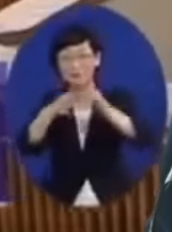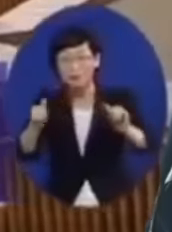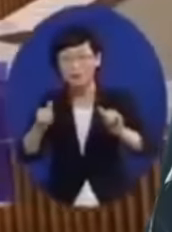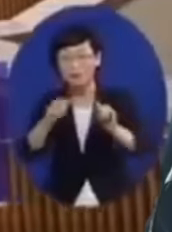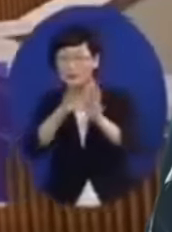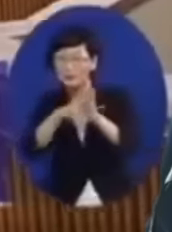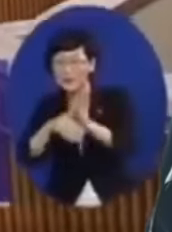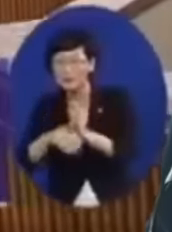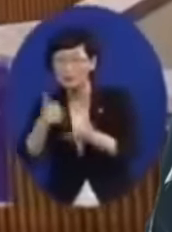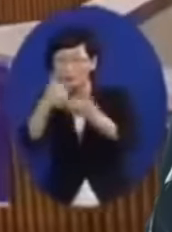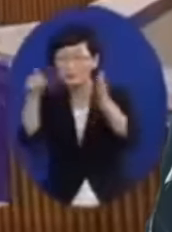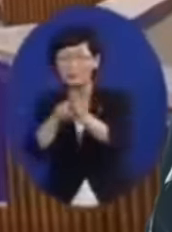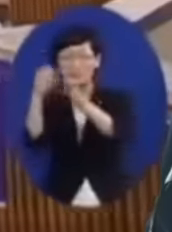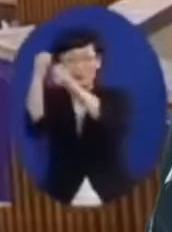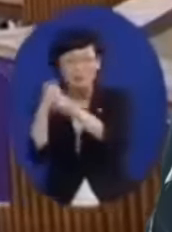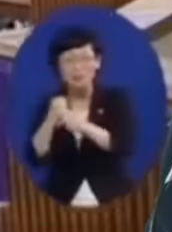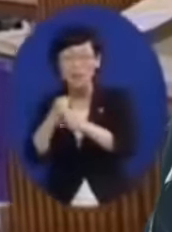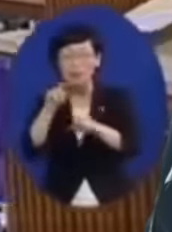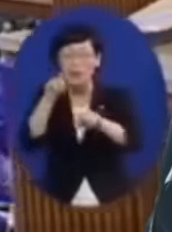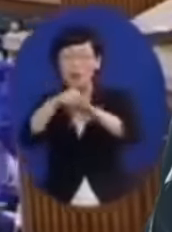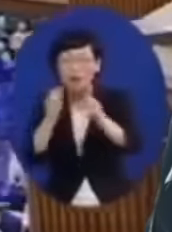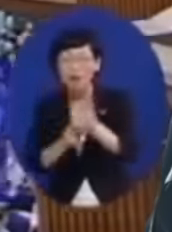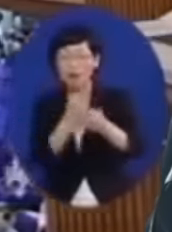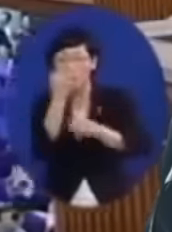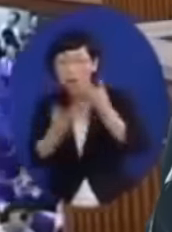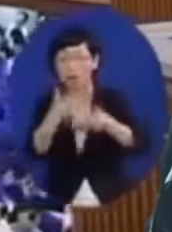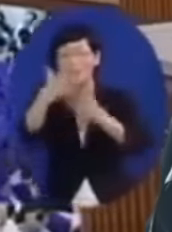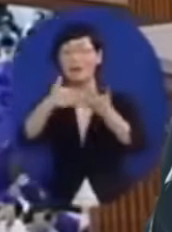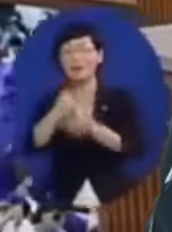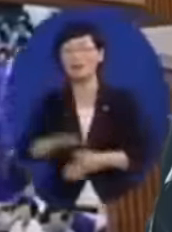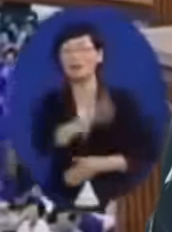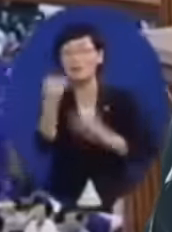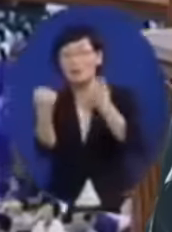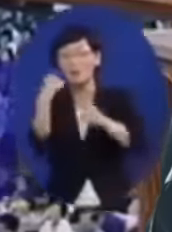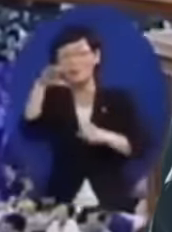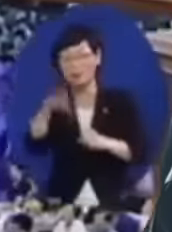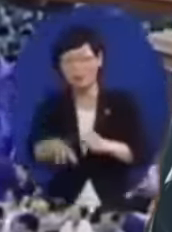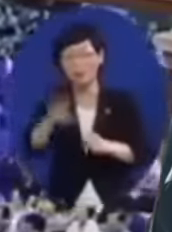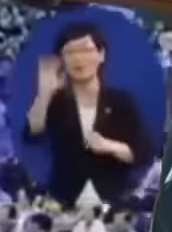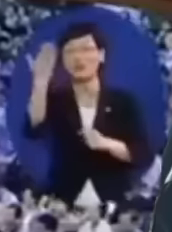그를 의지하고 그의 앞에 마음을 토하라. 하나님은 우리의 피난처시로다.